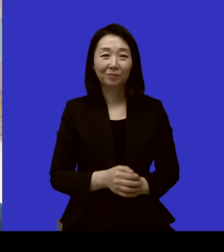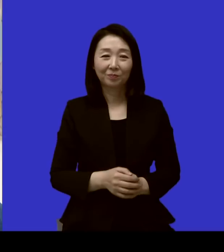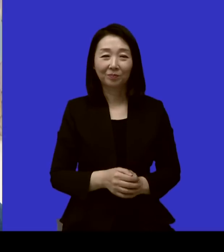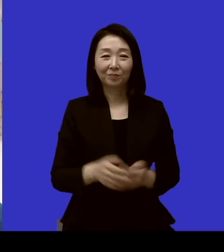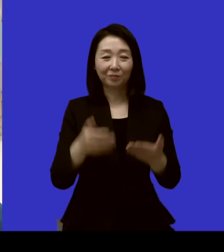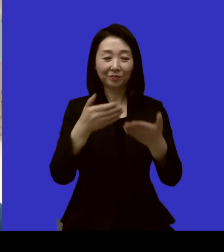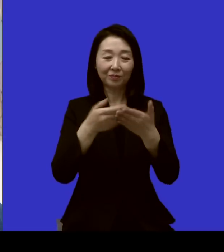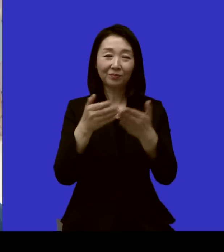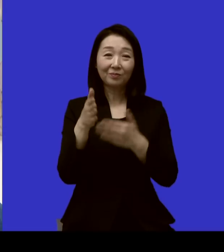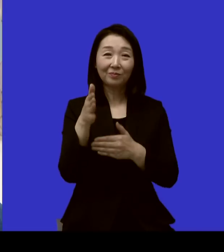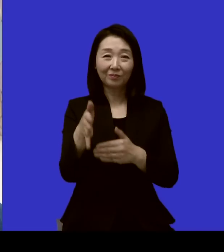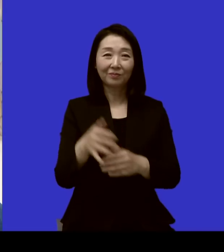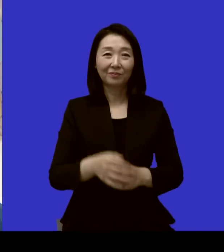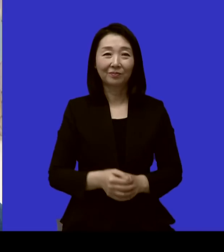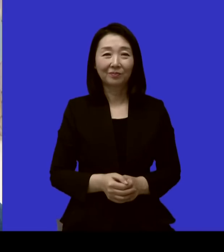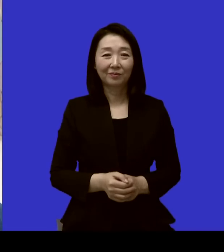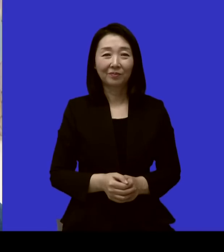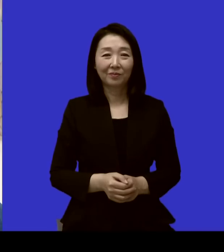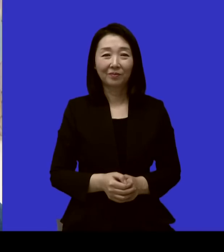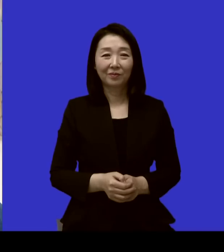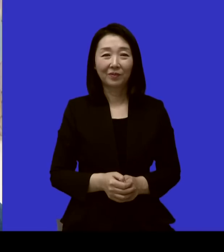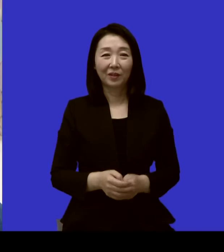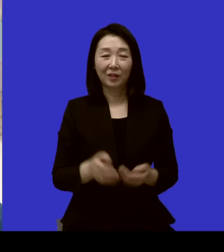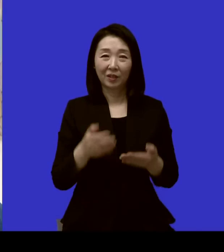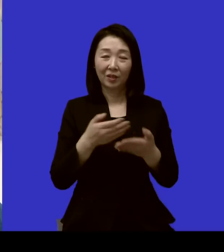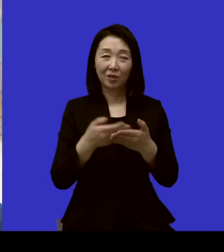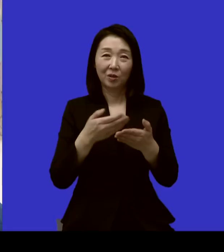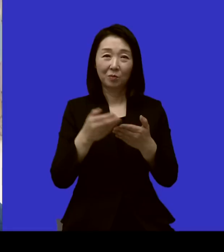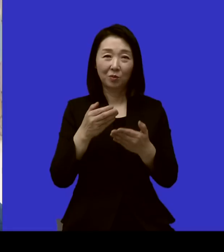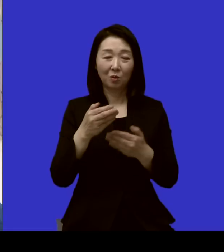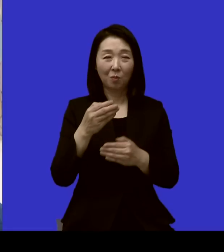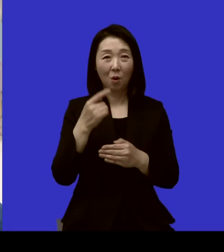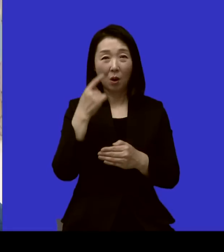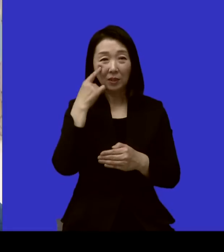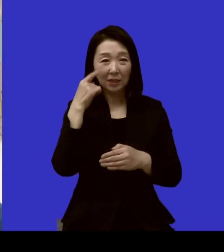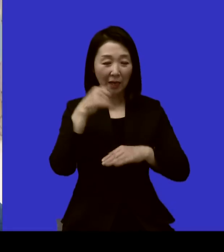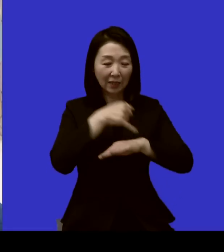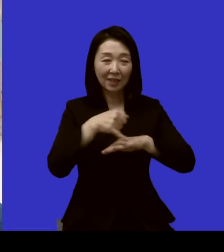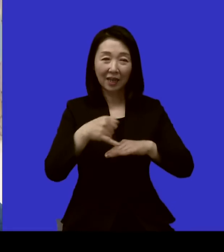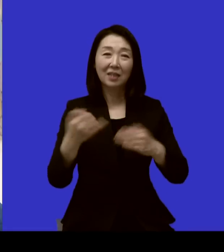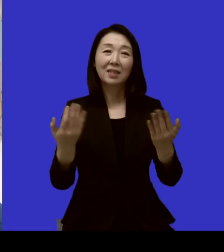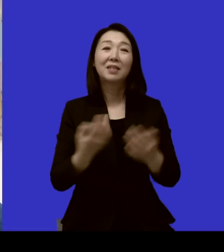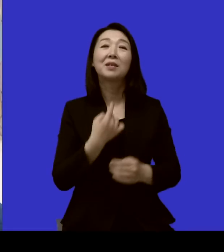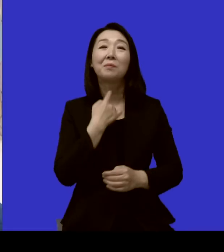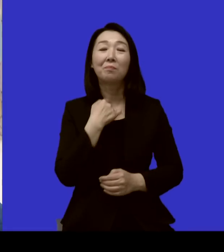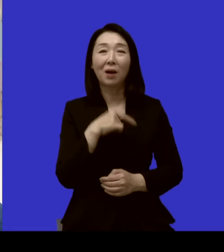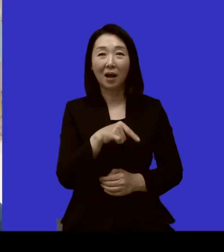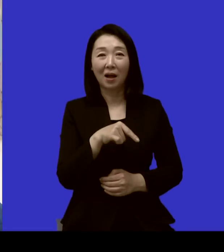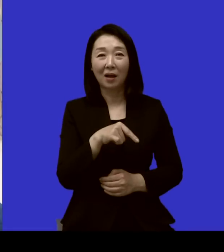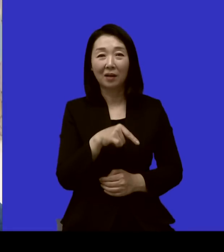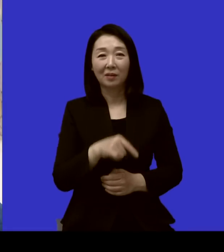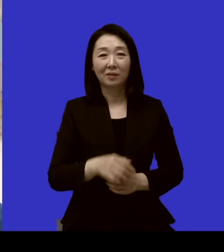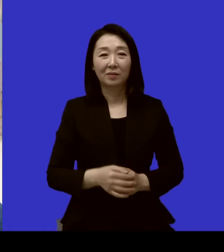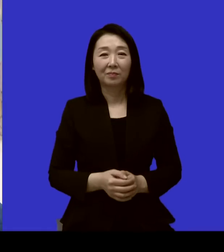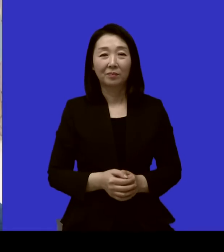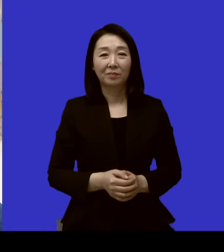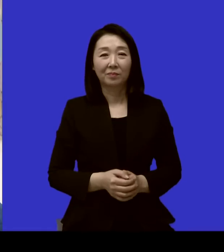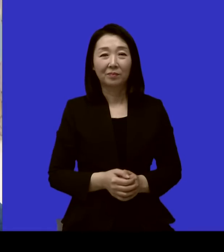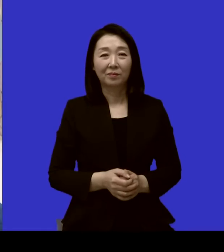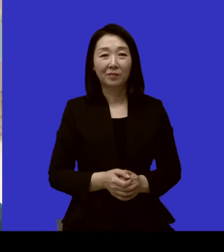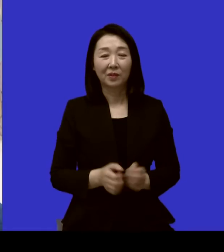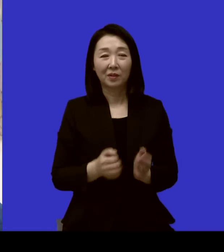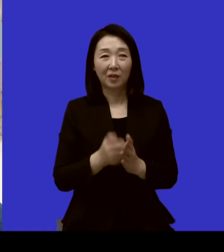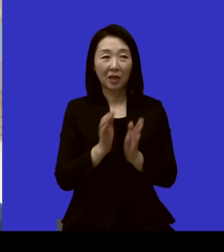좀 전공했고 예. 이제 그림으로 여러 가지 이제 시각 디자인이라든지 뭐 그런 일들을 했었어요. 네. 이제 그래서 이제 좀 제